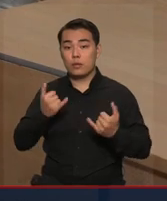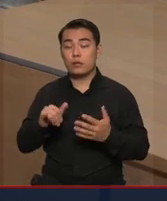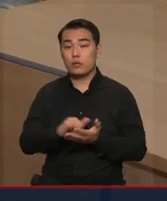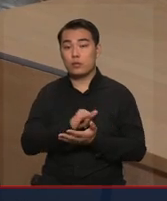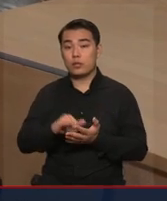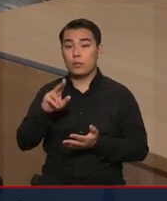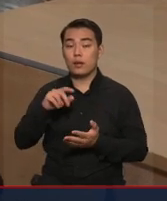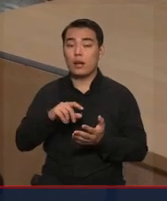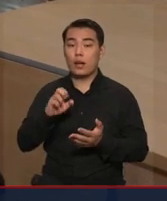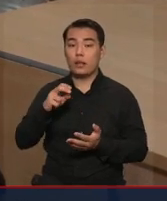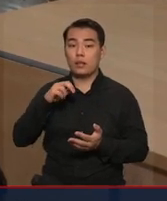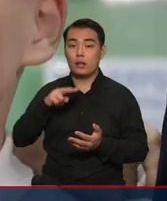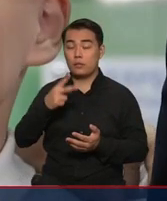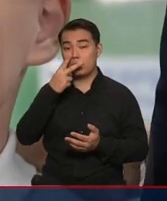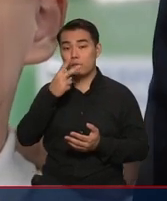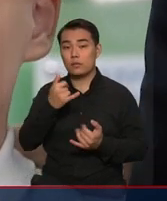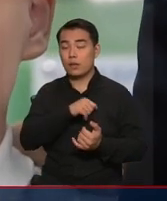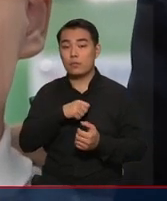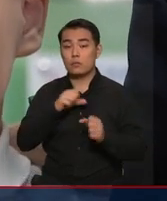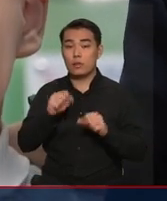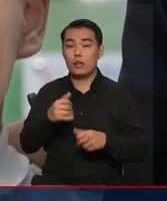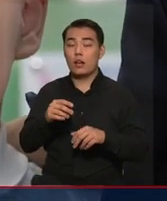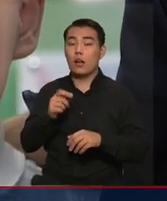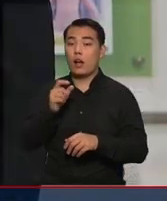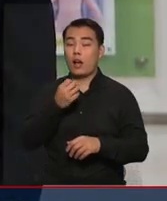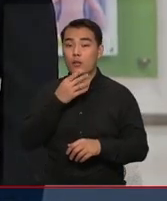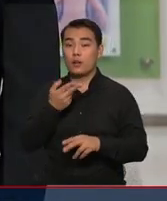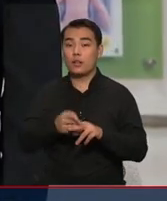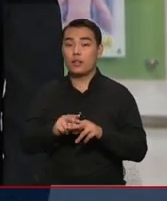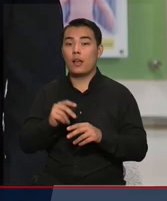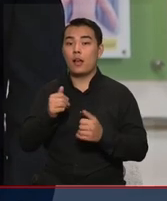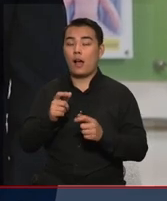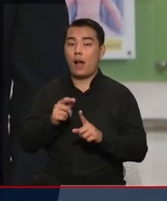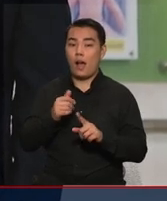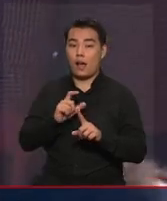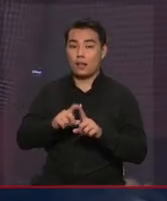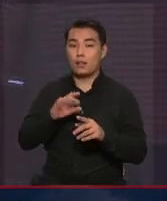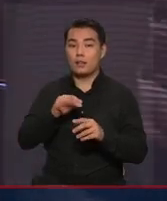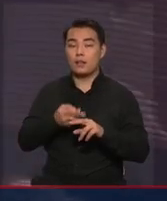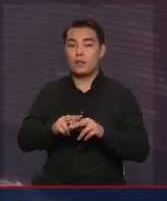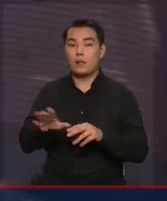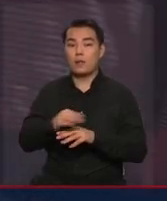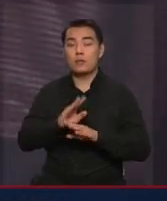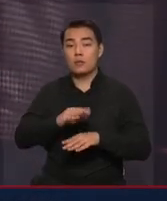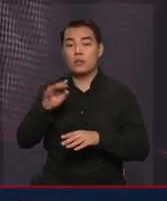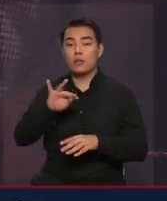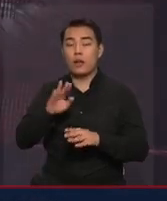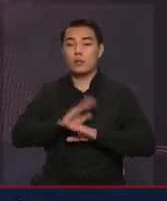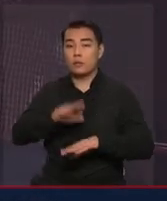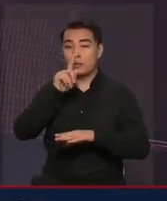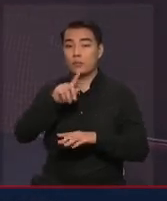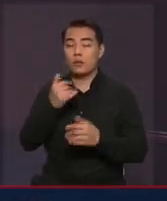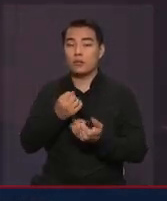каналды ашатты көреді. Жақсының аты да, хаты да өлмейді, бірақ білімі мен білігі биік жандардың еңбегі бар кезінде